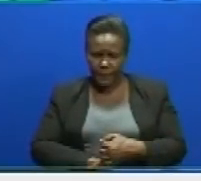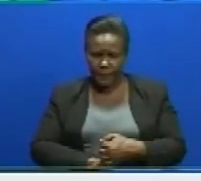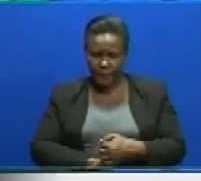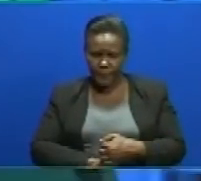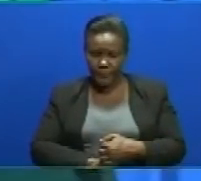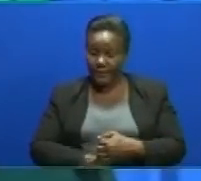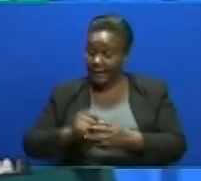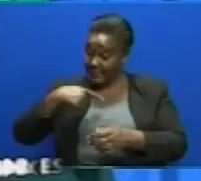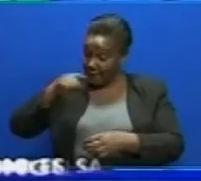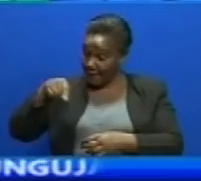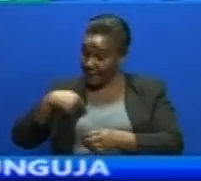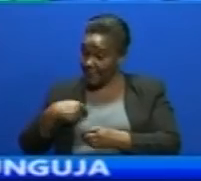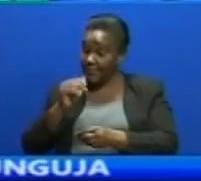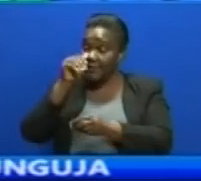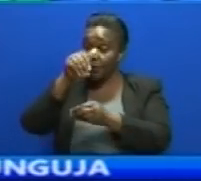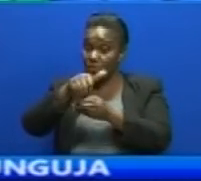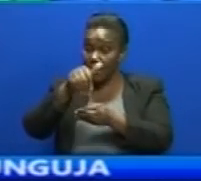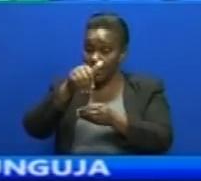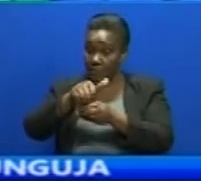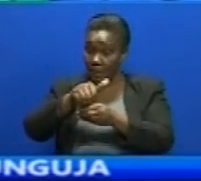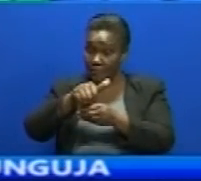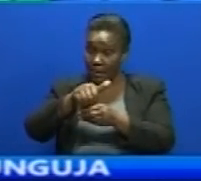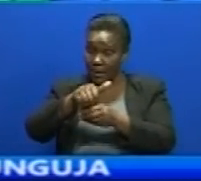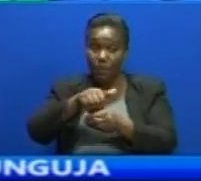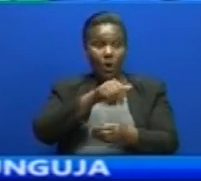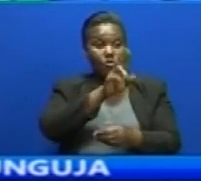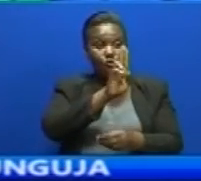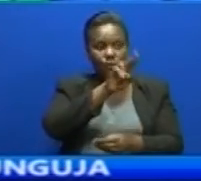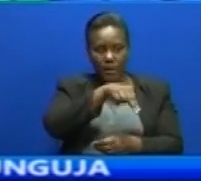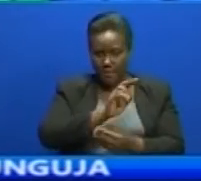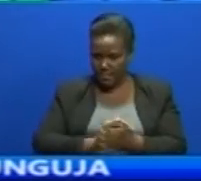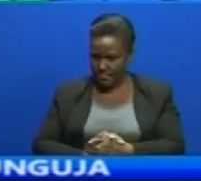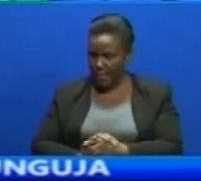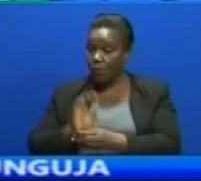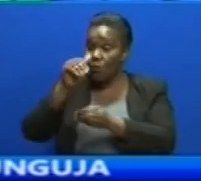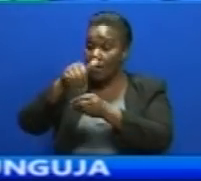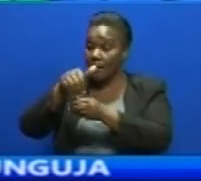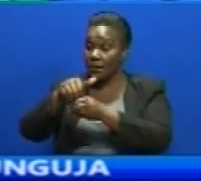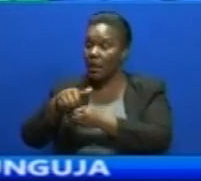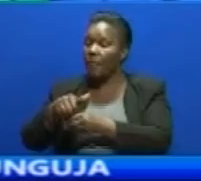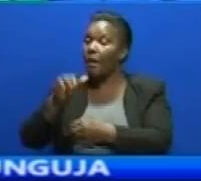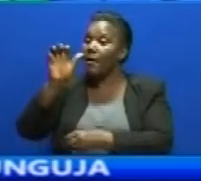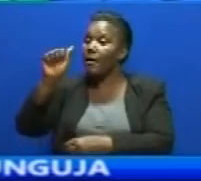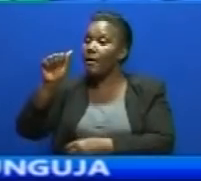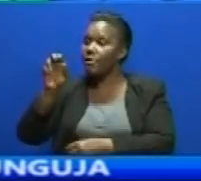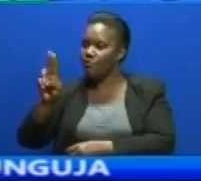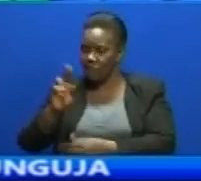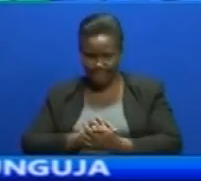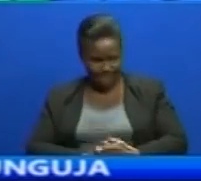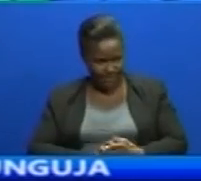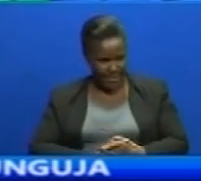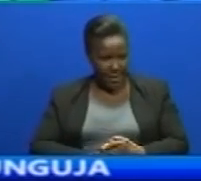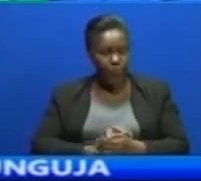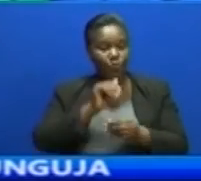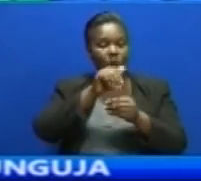Sisi ni wanachama wa Umoja wa Mataifa, wanachama wa Umoja wa Afrika, wanachama wa Jumuiya ya Afrika